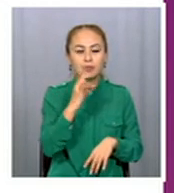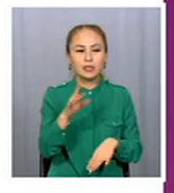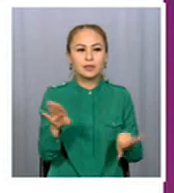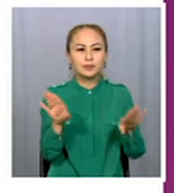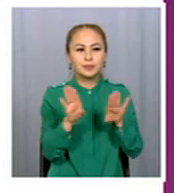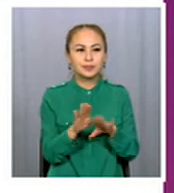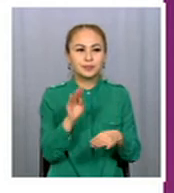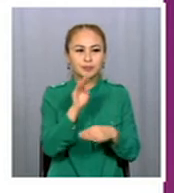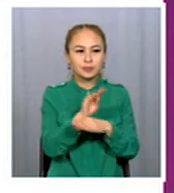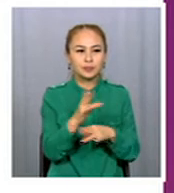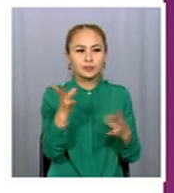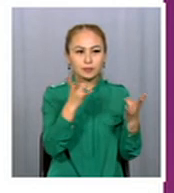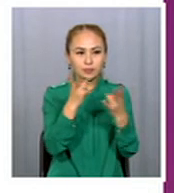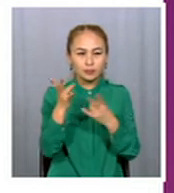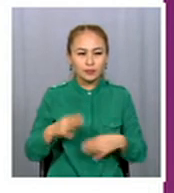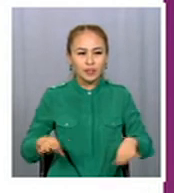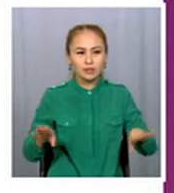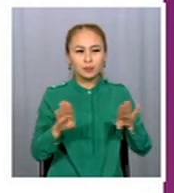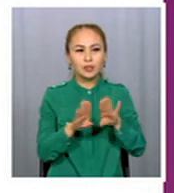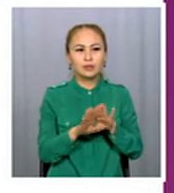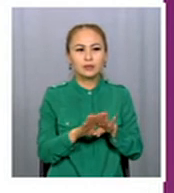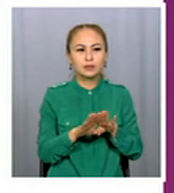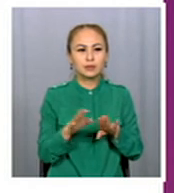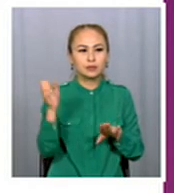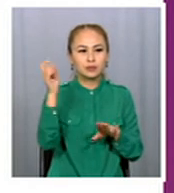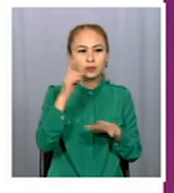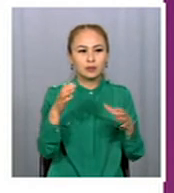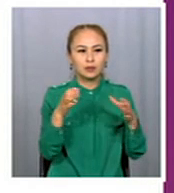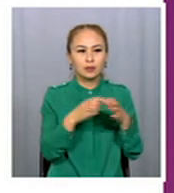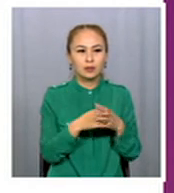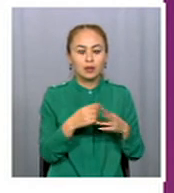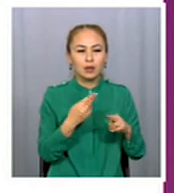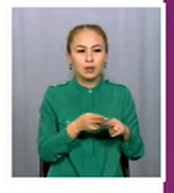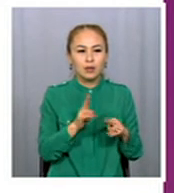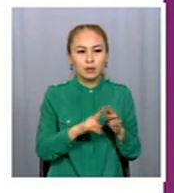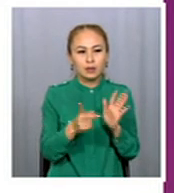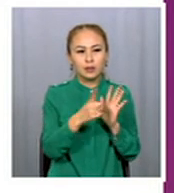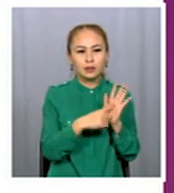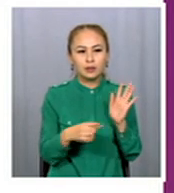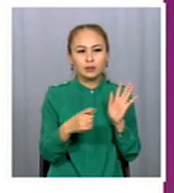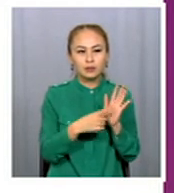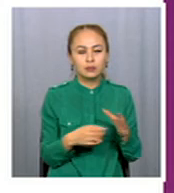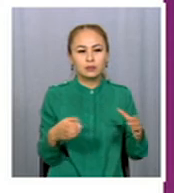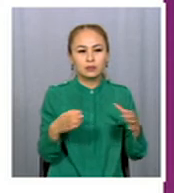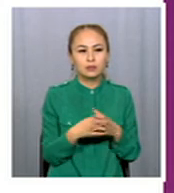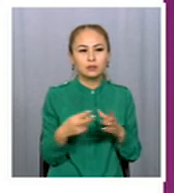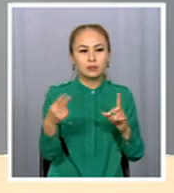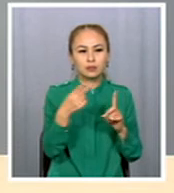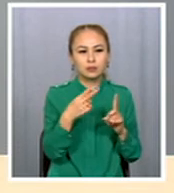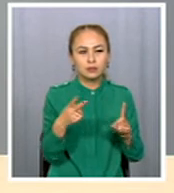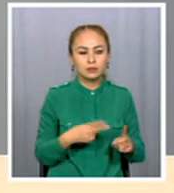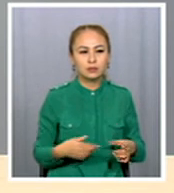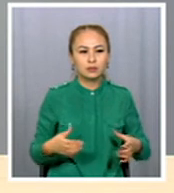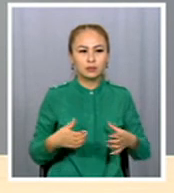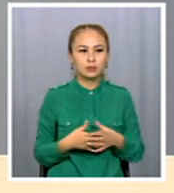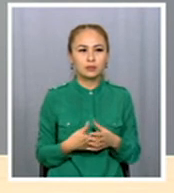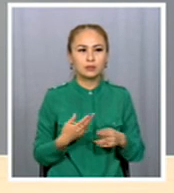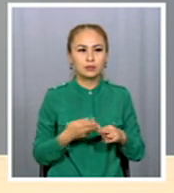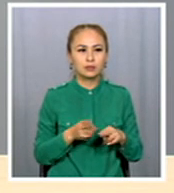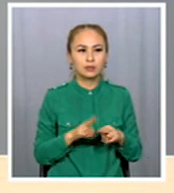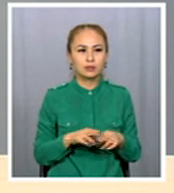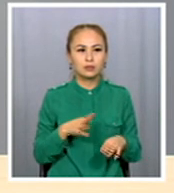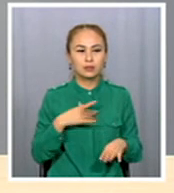деле нужно уметь работать». Узнаете об употреблении восклицательного знака в предложениях. Сейчас мы